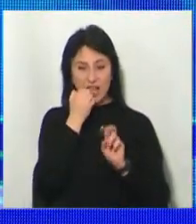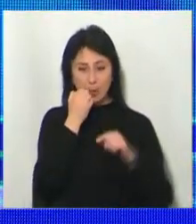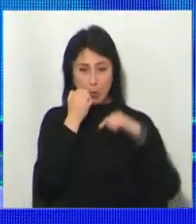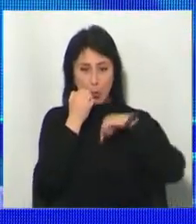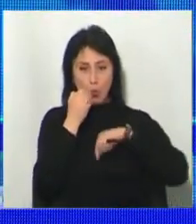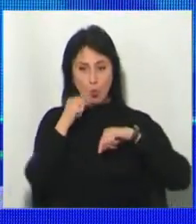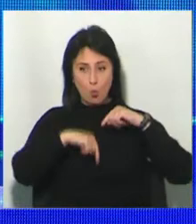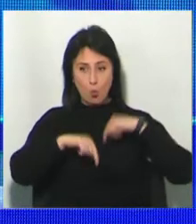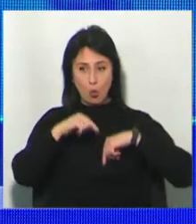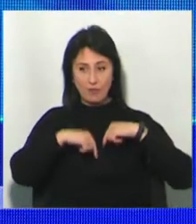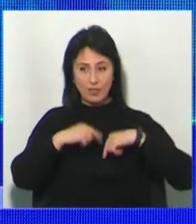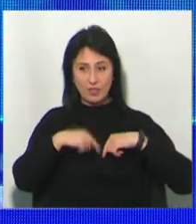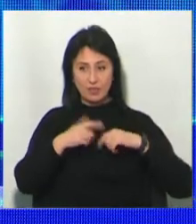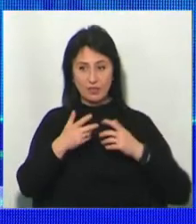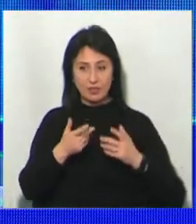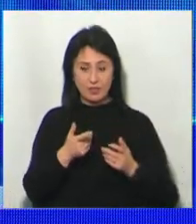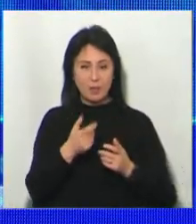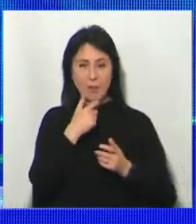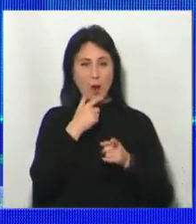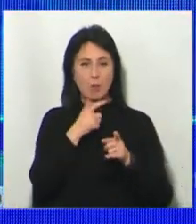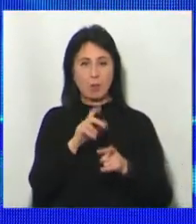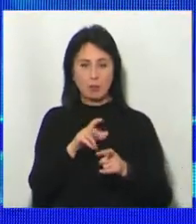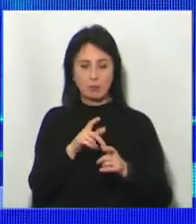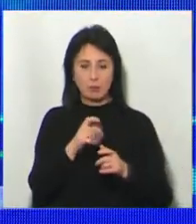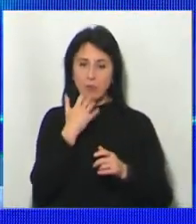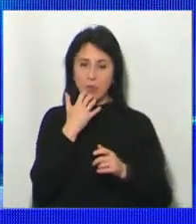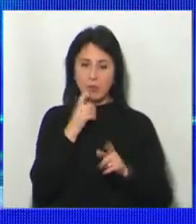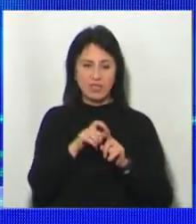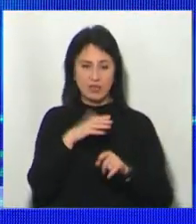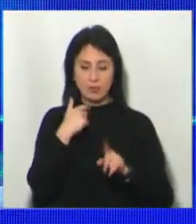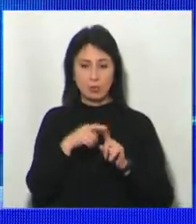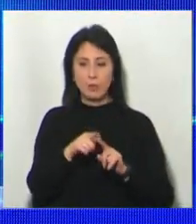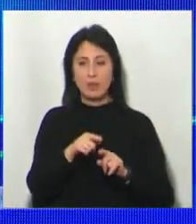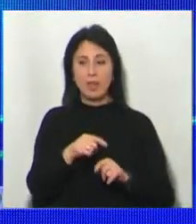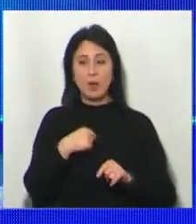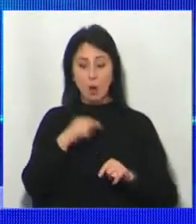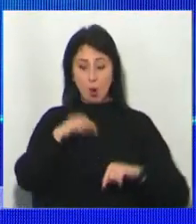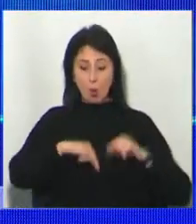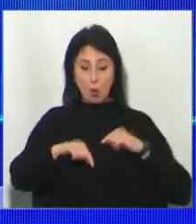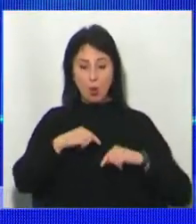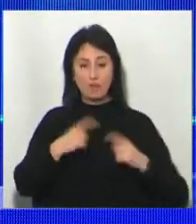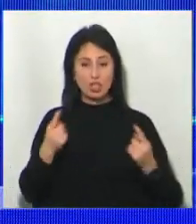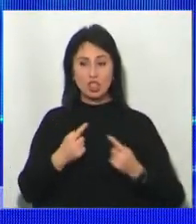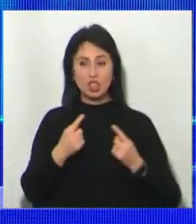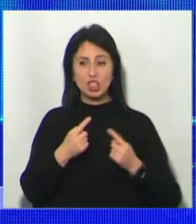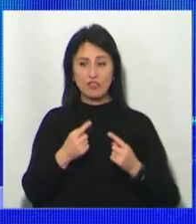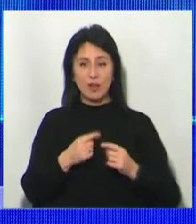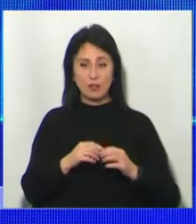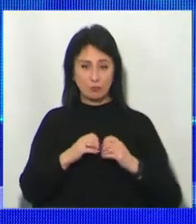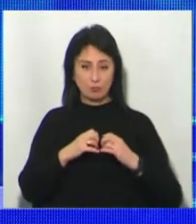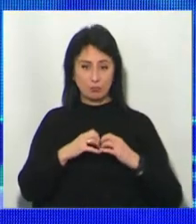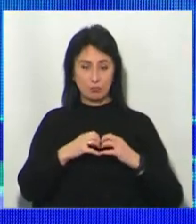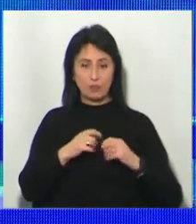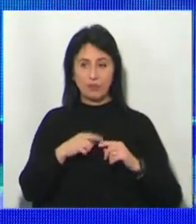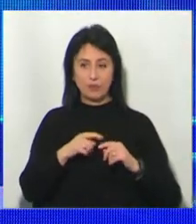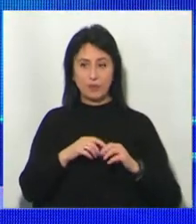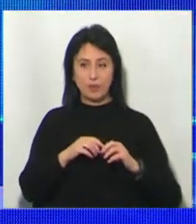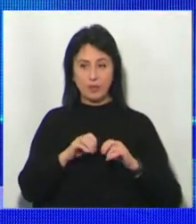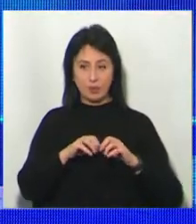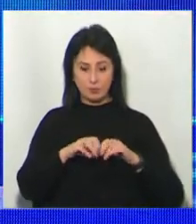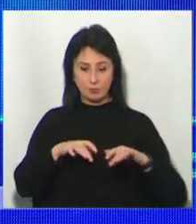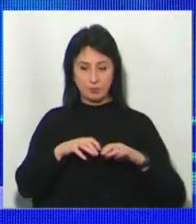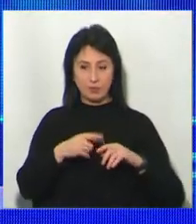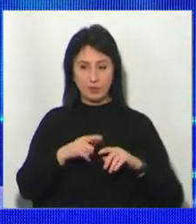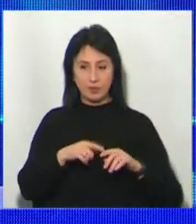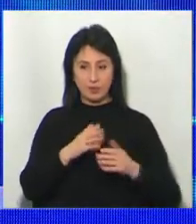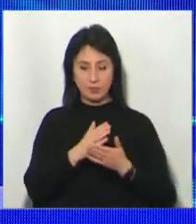ვთქვათ, ჰეტეროციკლური, ეხლა ეს არ არის მაყურებლისთვის საინტერესო, რომელიც ჩვენს ორგანიზმში ჩვეულებრივ წარმოიქმნება, ის არის დაშლის